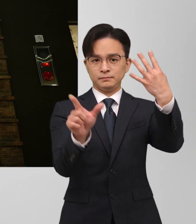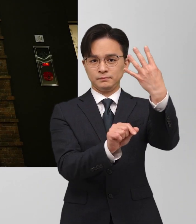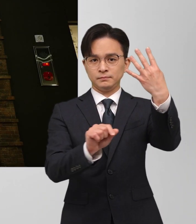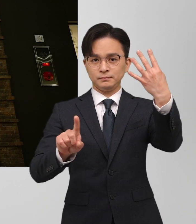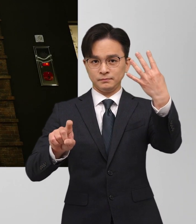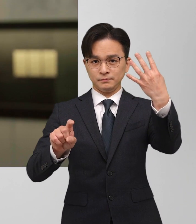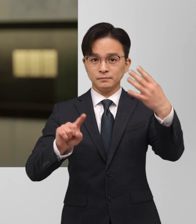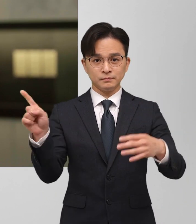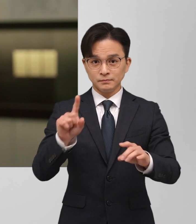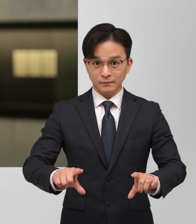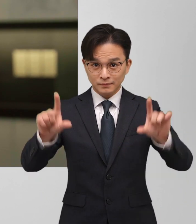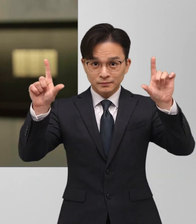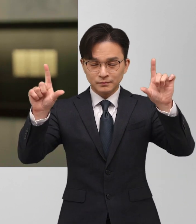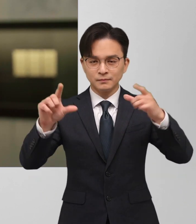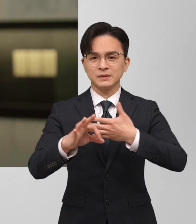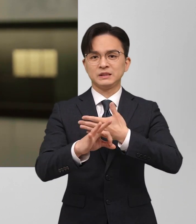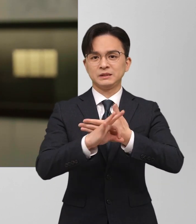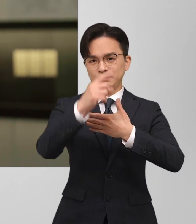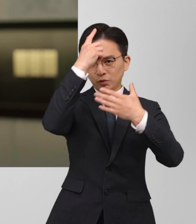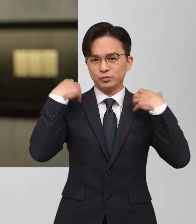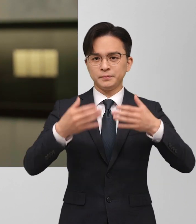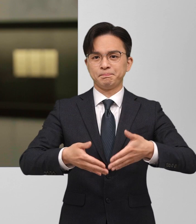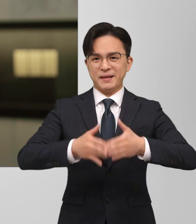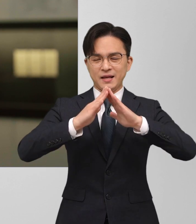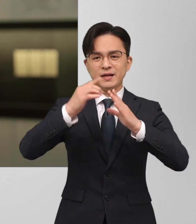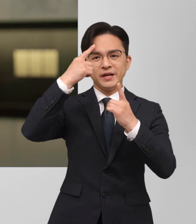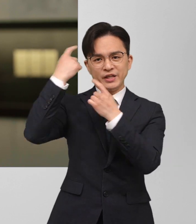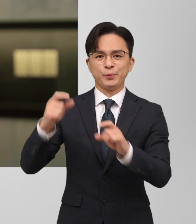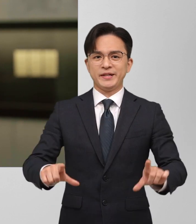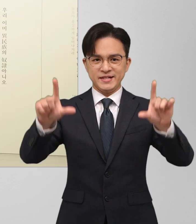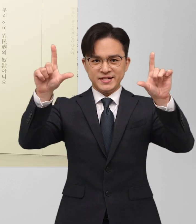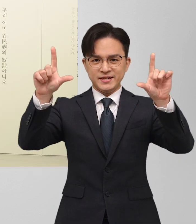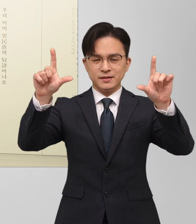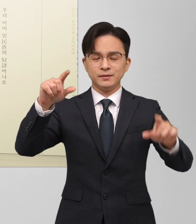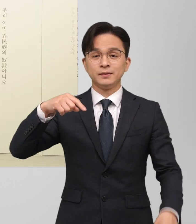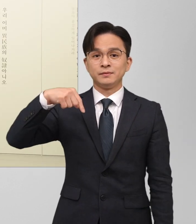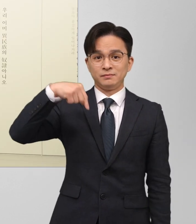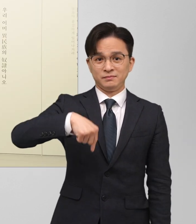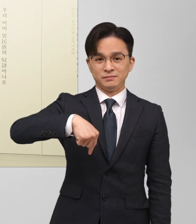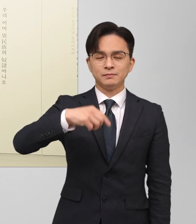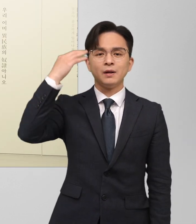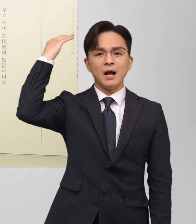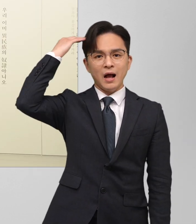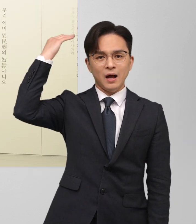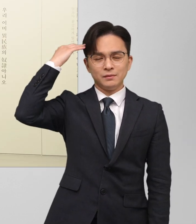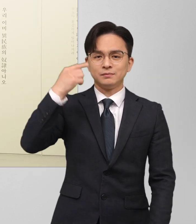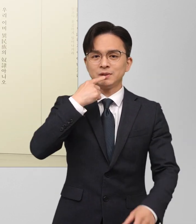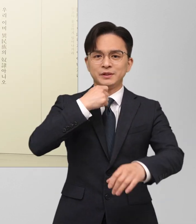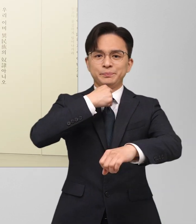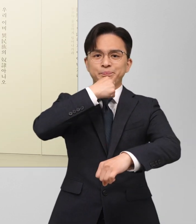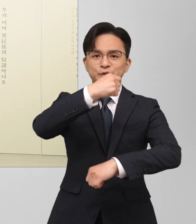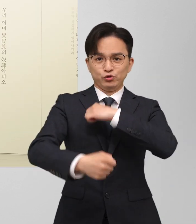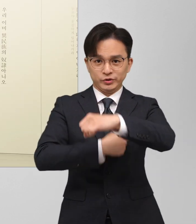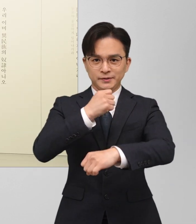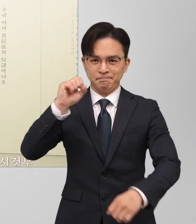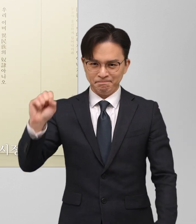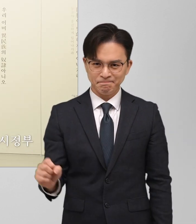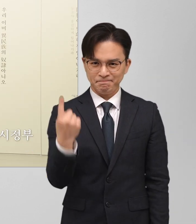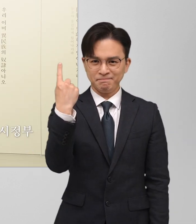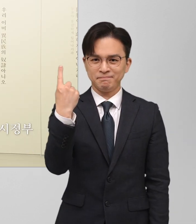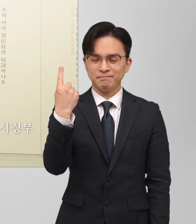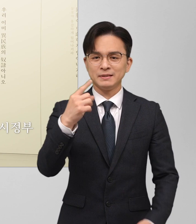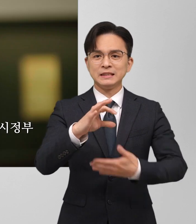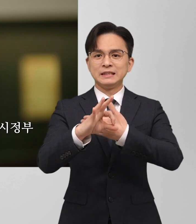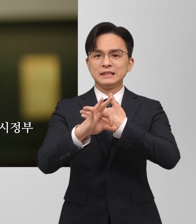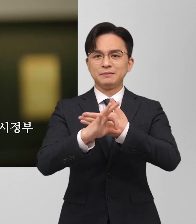(4월 11일) 임시정부 수립 기념일입니다. 이곳은 대한민국 임시정부의